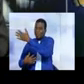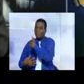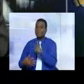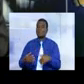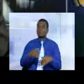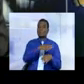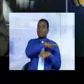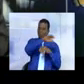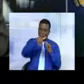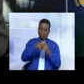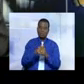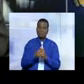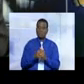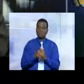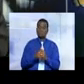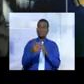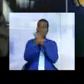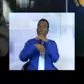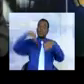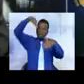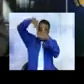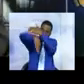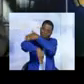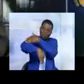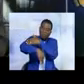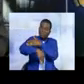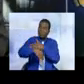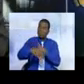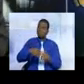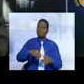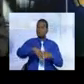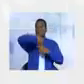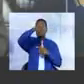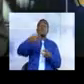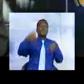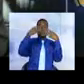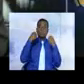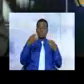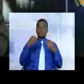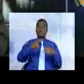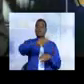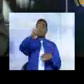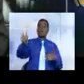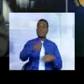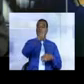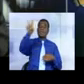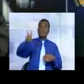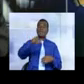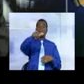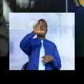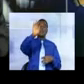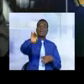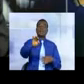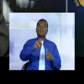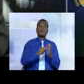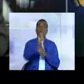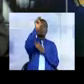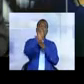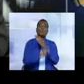etc., du pays profond, de l'extérieur. Venez nombreux, vendredi 29